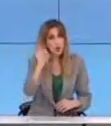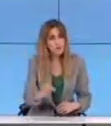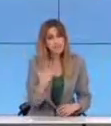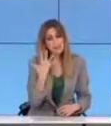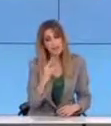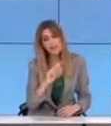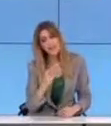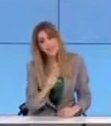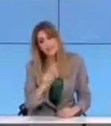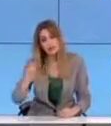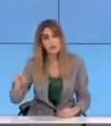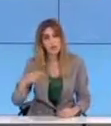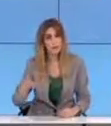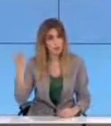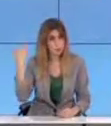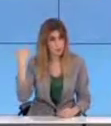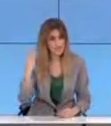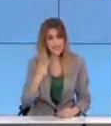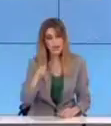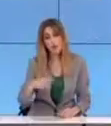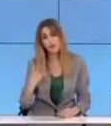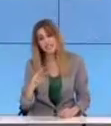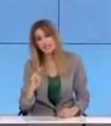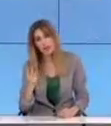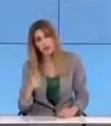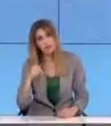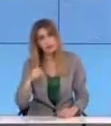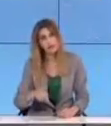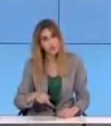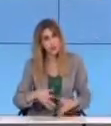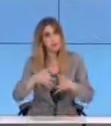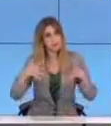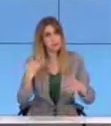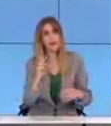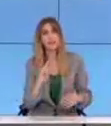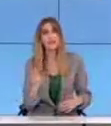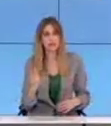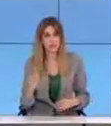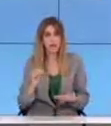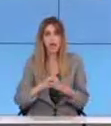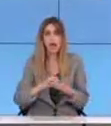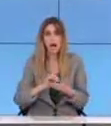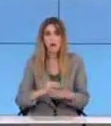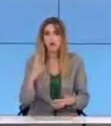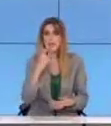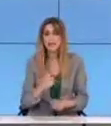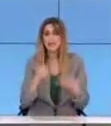ευρώ από 3,4 που ήταν το 2017. Και είχαμε αιτήσια αύξηση